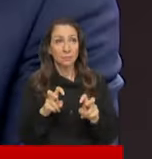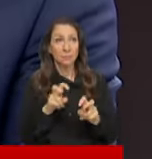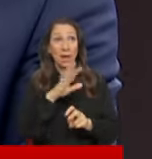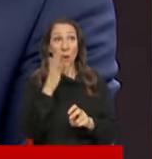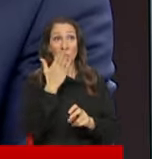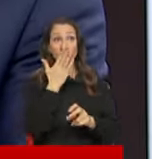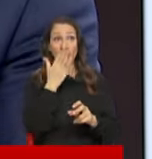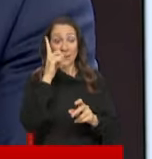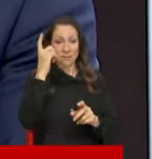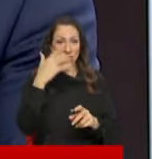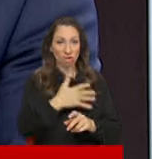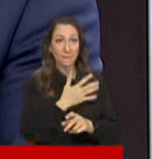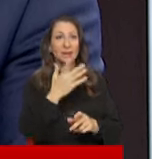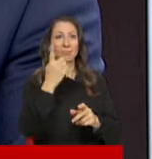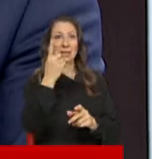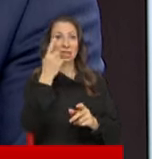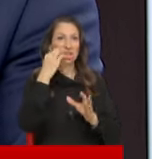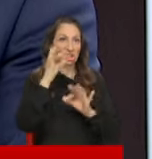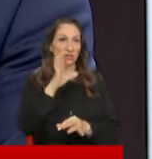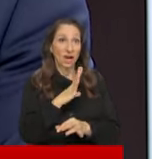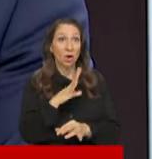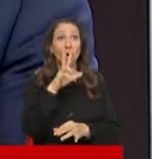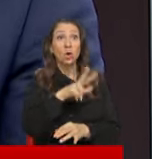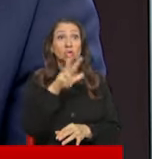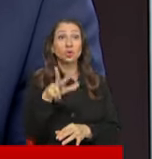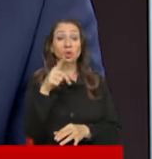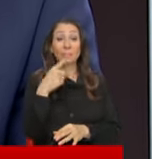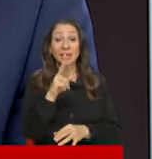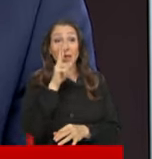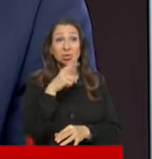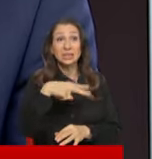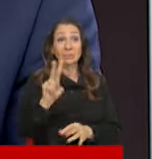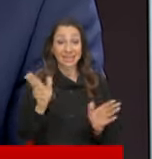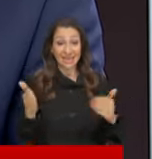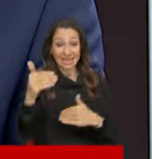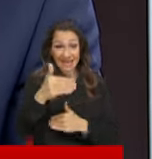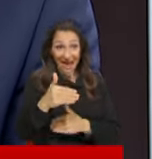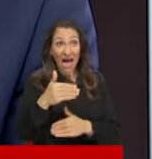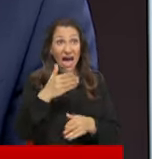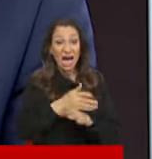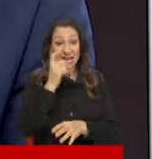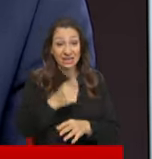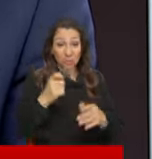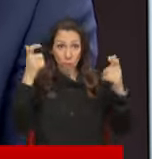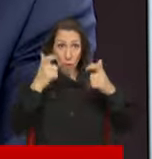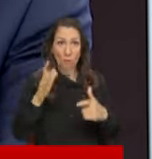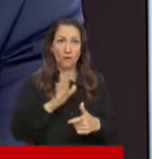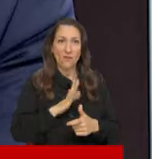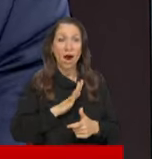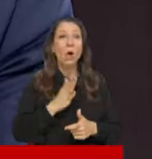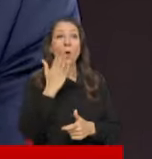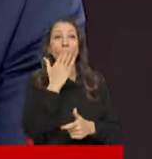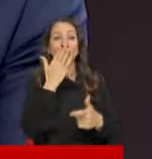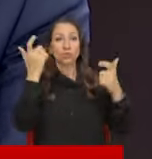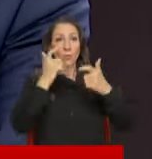okulda her sandığın başında Cumhuriyet Halk Partisi'nden bir kişi var 3322 sandıkta Asil sandık sorumluluğumuz var her okulda